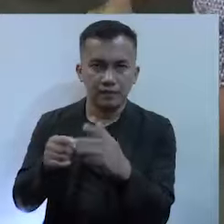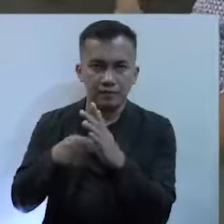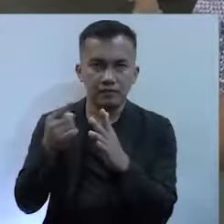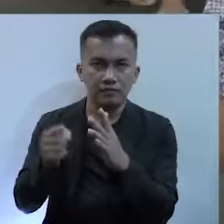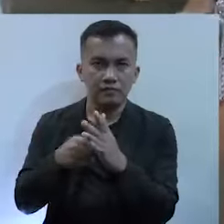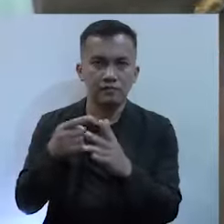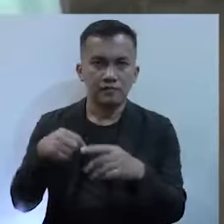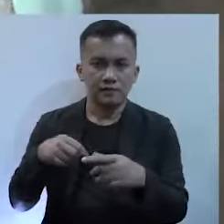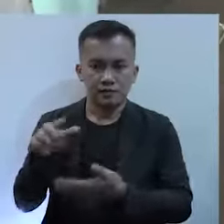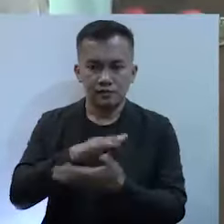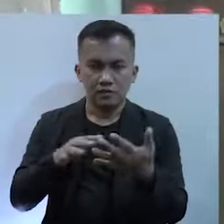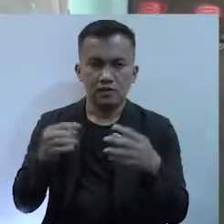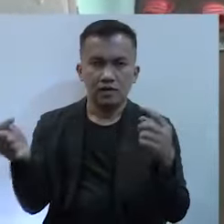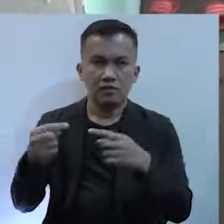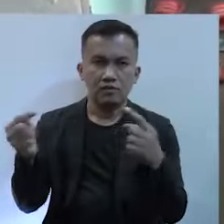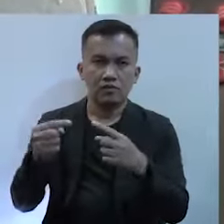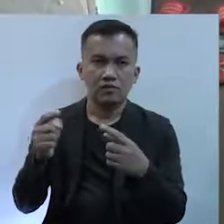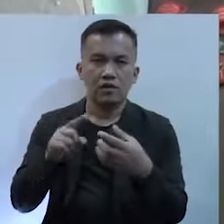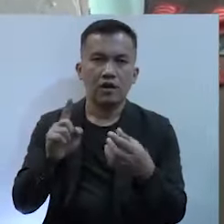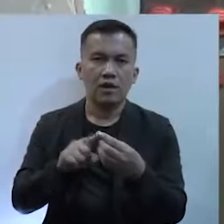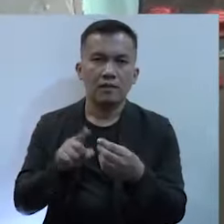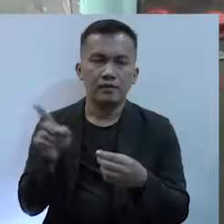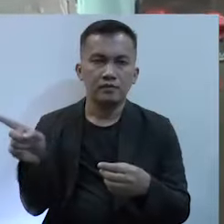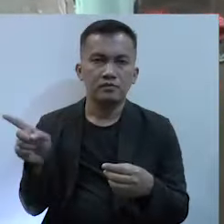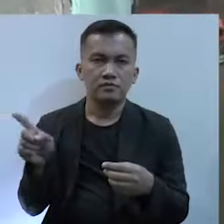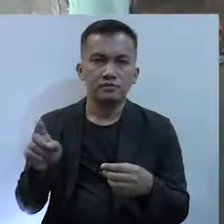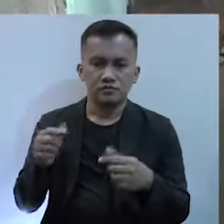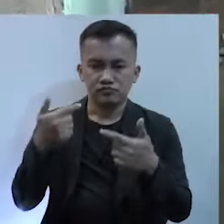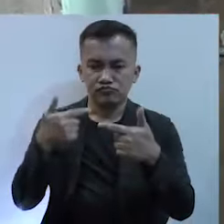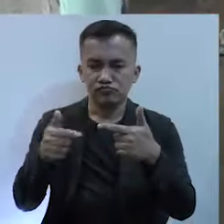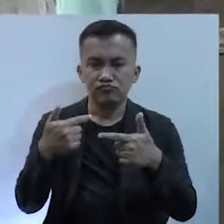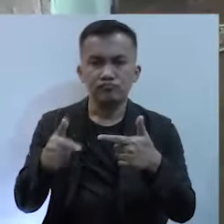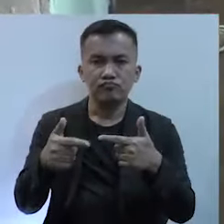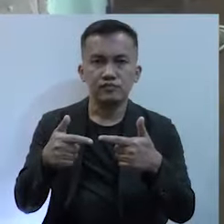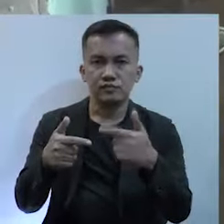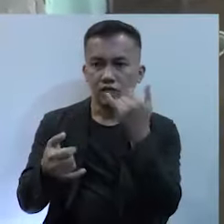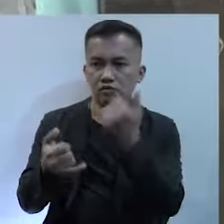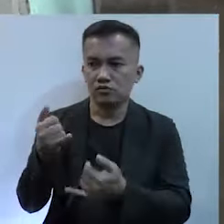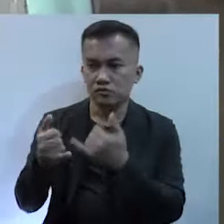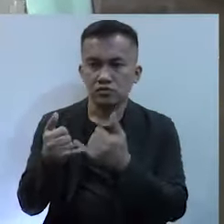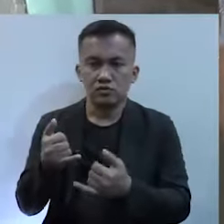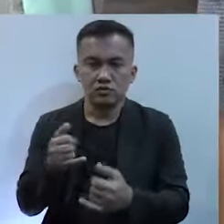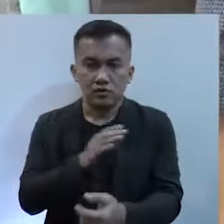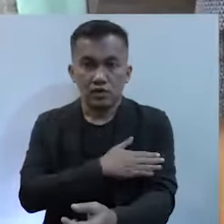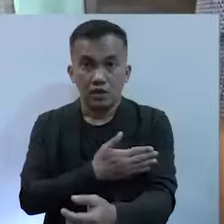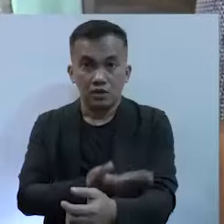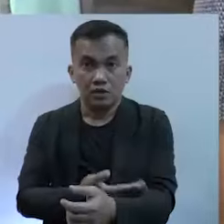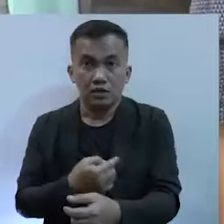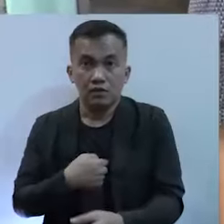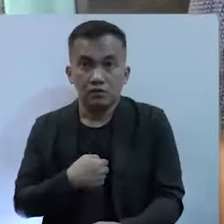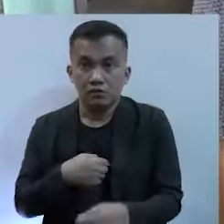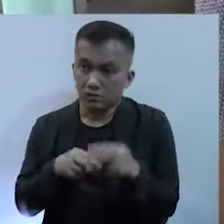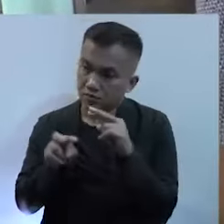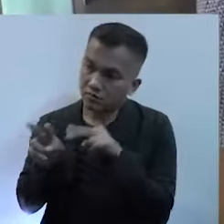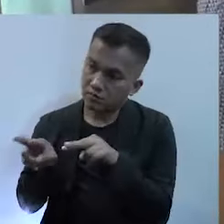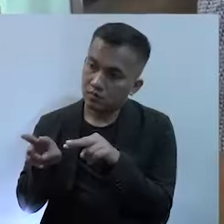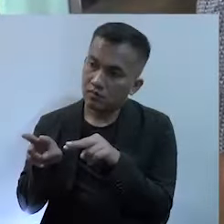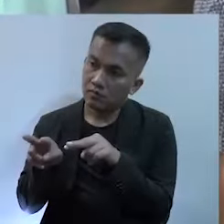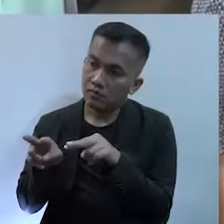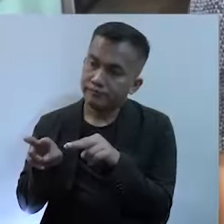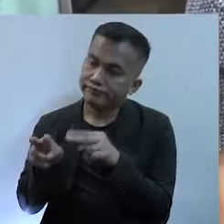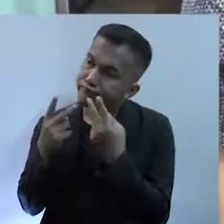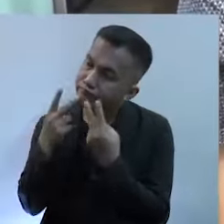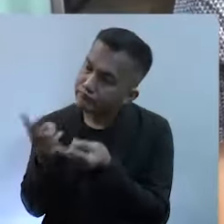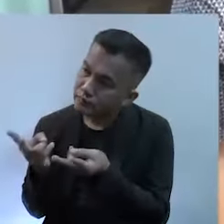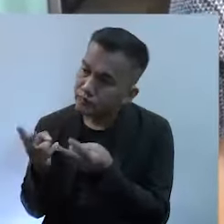po. Minsan pong nagkaroon dito ng gulo, away din po about po dun sa kanyang gate, dun po sa may dulo. Yung anak ko po, nakatanaw lang